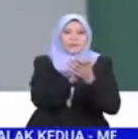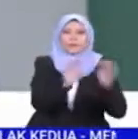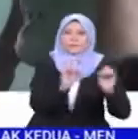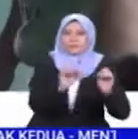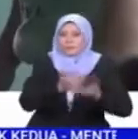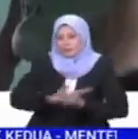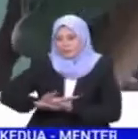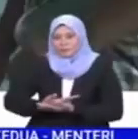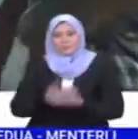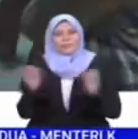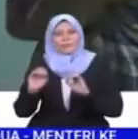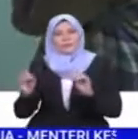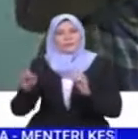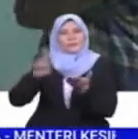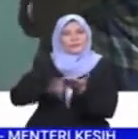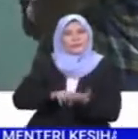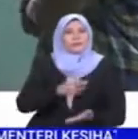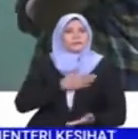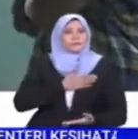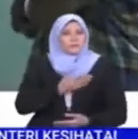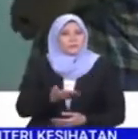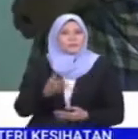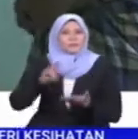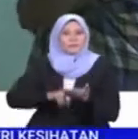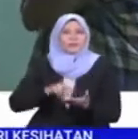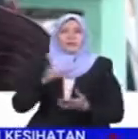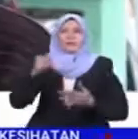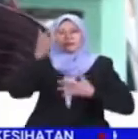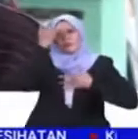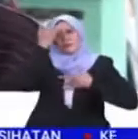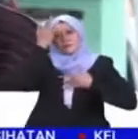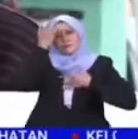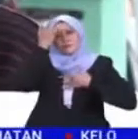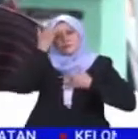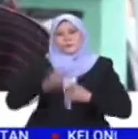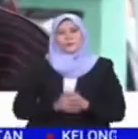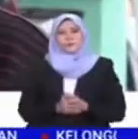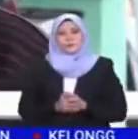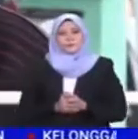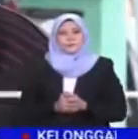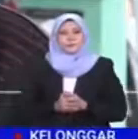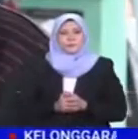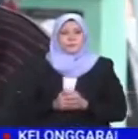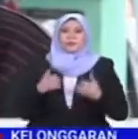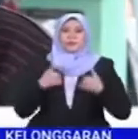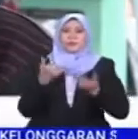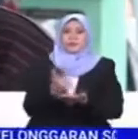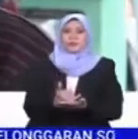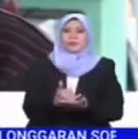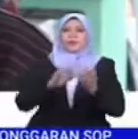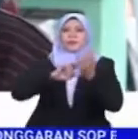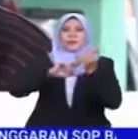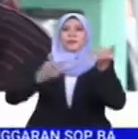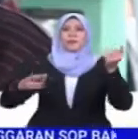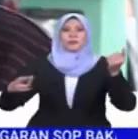anak, mendaftar secara sukarela dan berpenyakit. Saya duduk di Rawang seorang